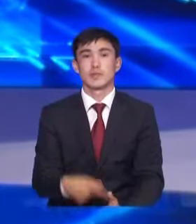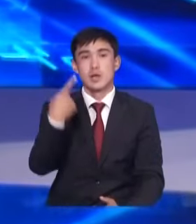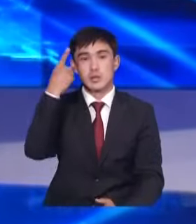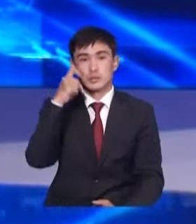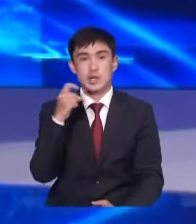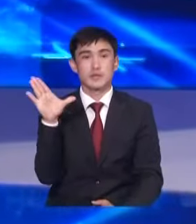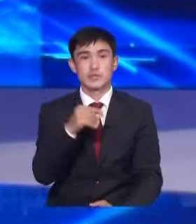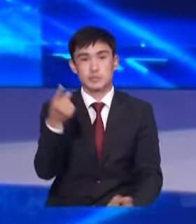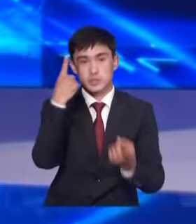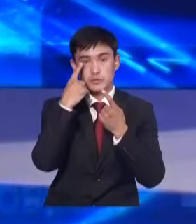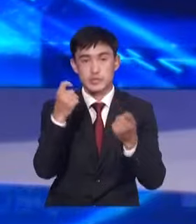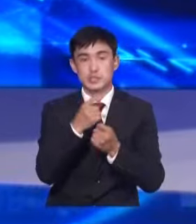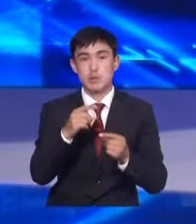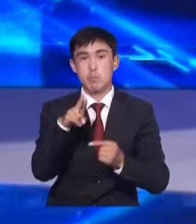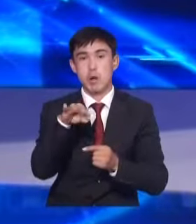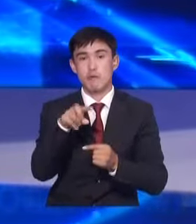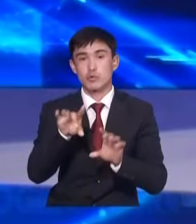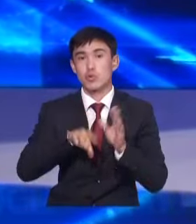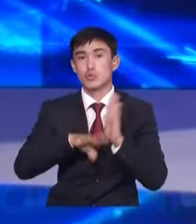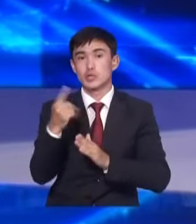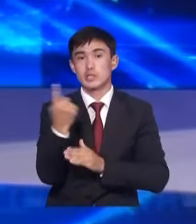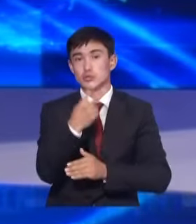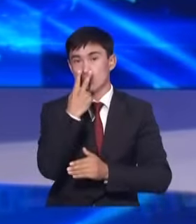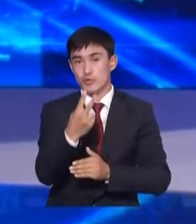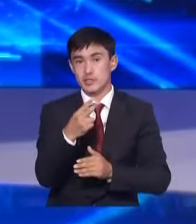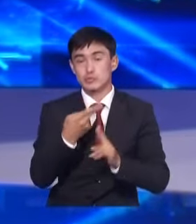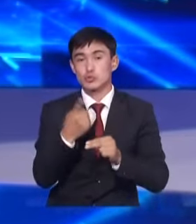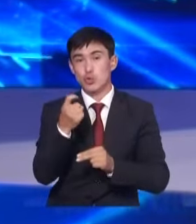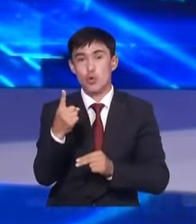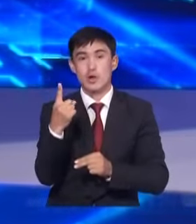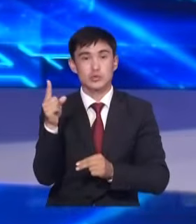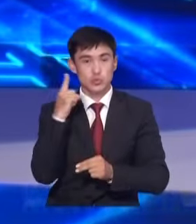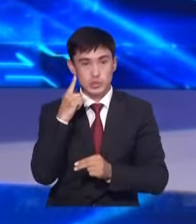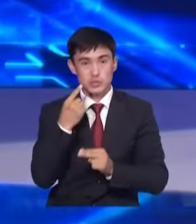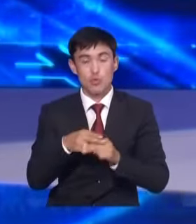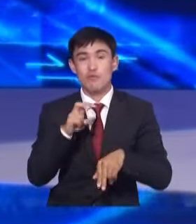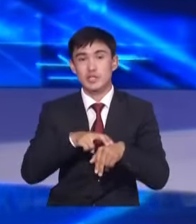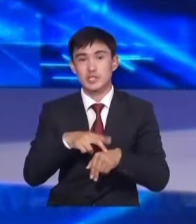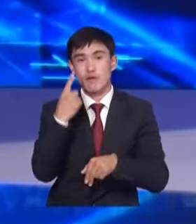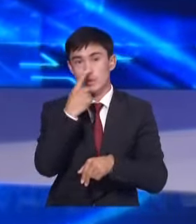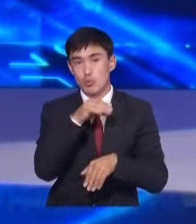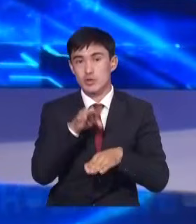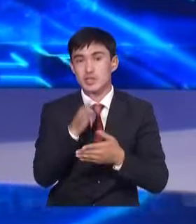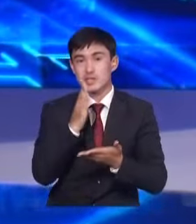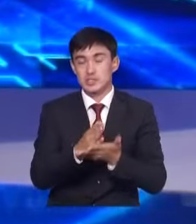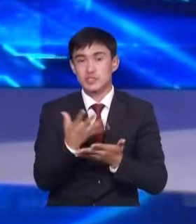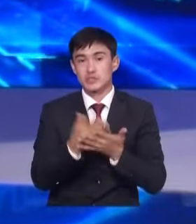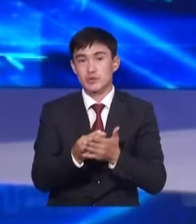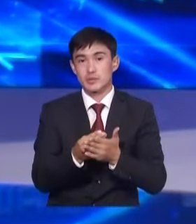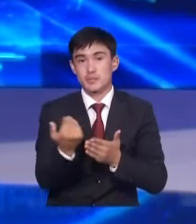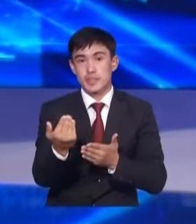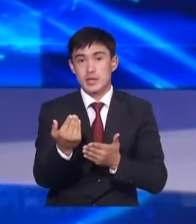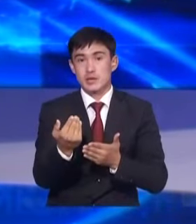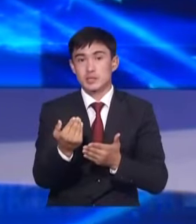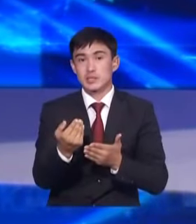кто знает, что всем известная поговорка «лучше один раз увидеть, чем 100 раз услышать» у врачей-офтальмологов имеет свою